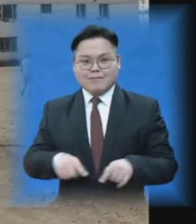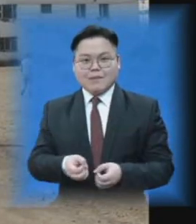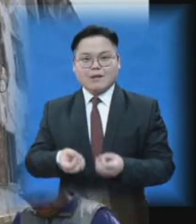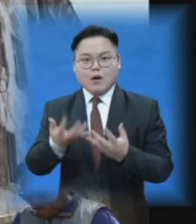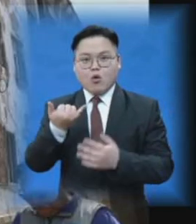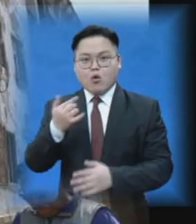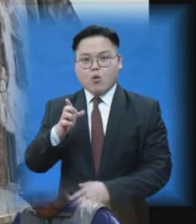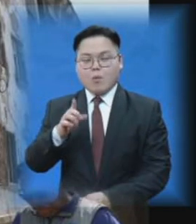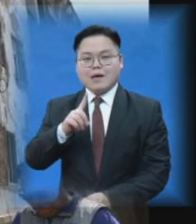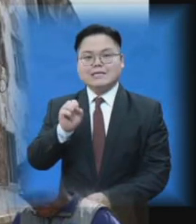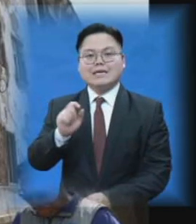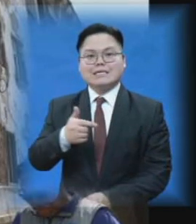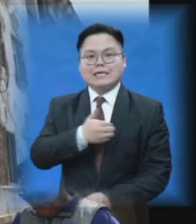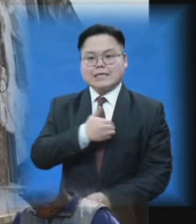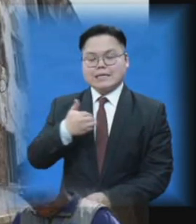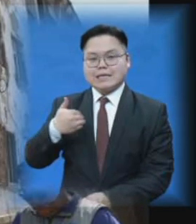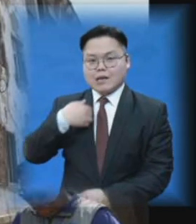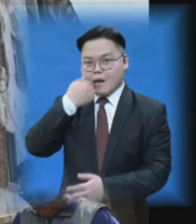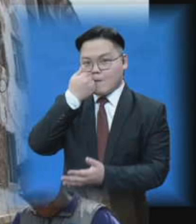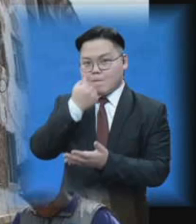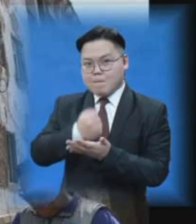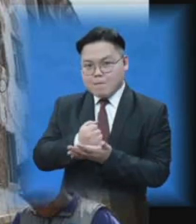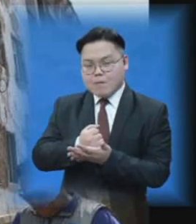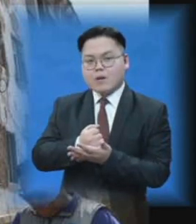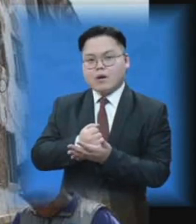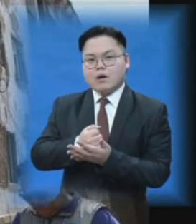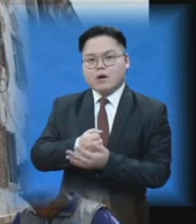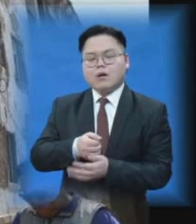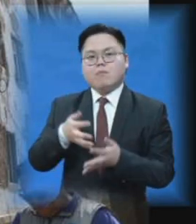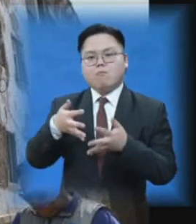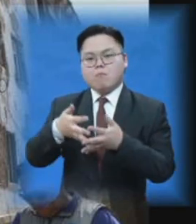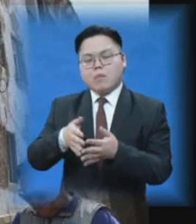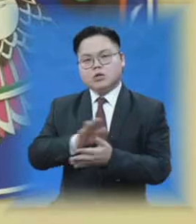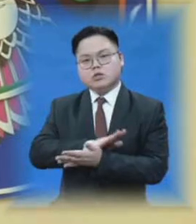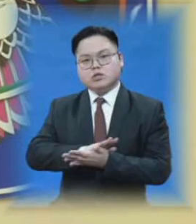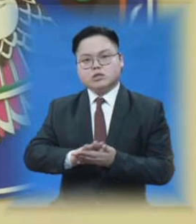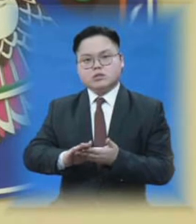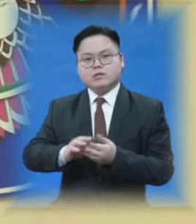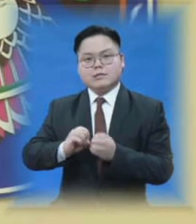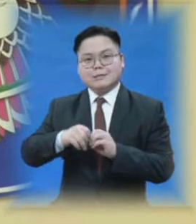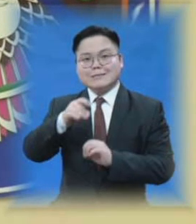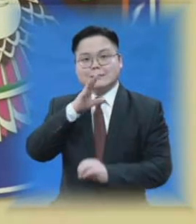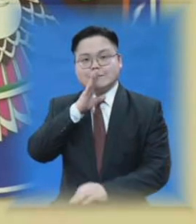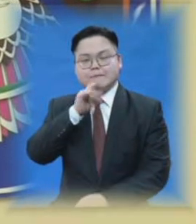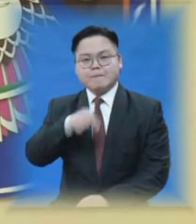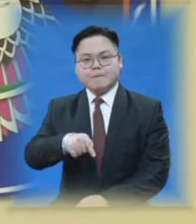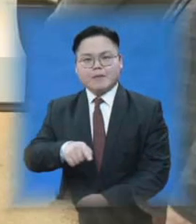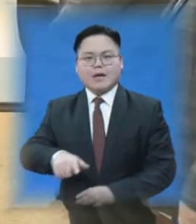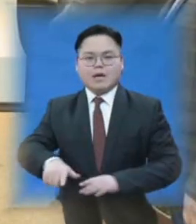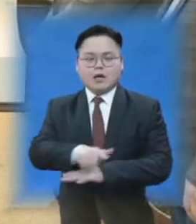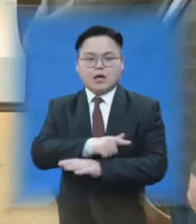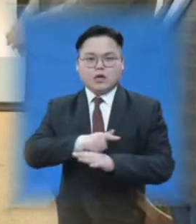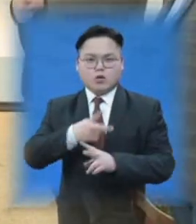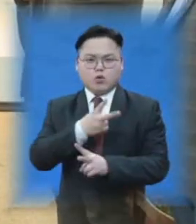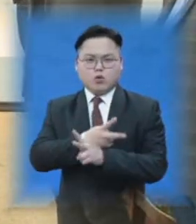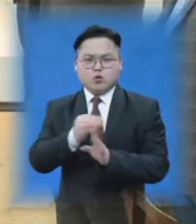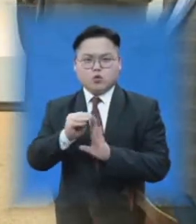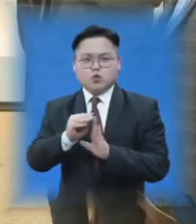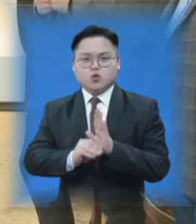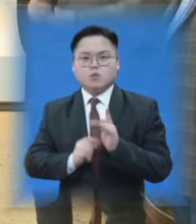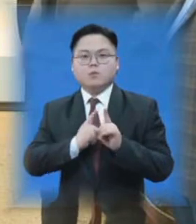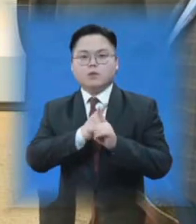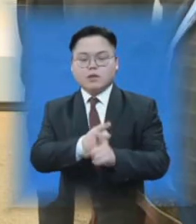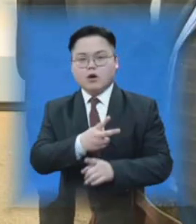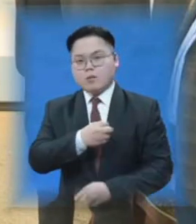захимжийн дагуу нийслэлийн орон сууцны корпорац компани руу шилжсэн. Дээрх байршилд холбогдох хууль журмын дагуу 2016 оноос